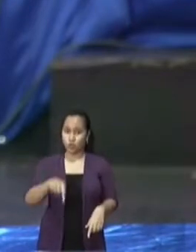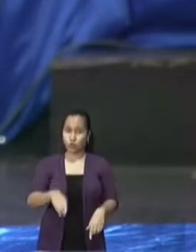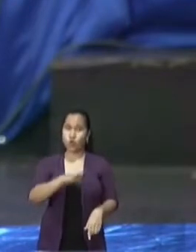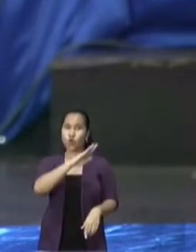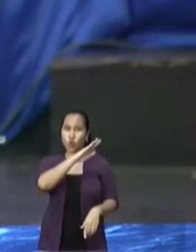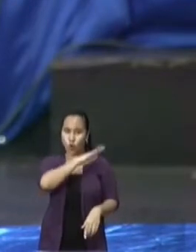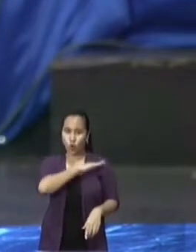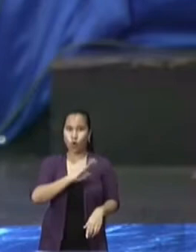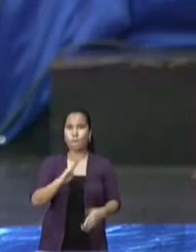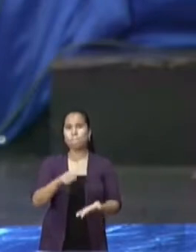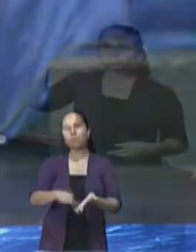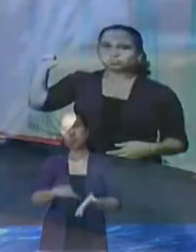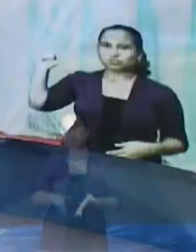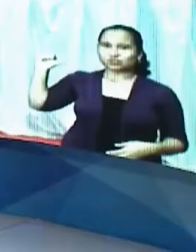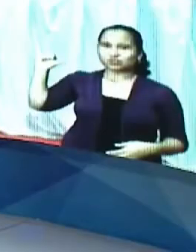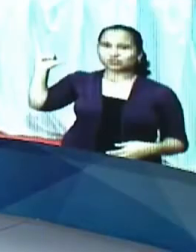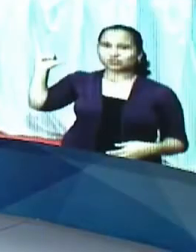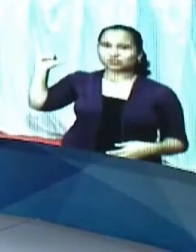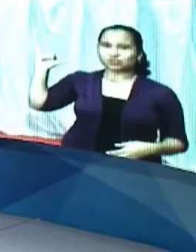waarschuwend op te treden.